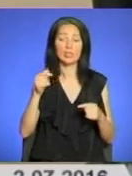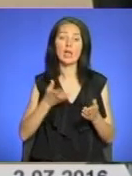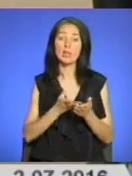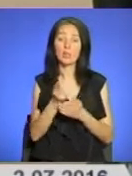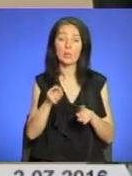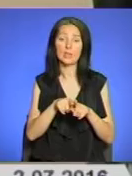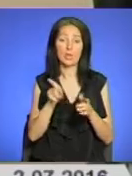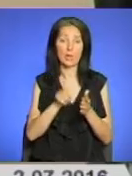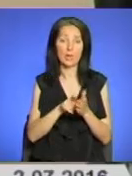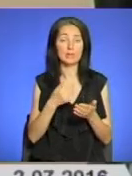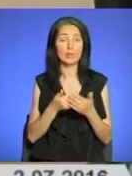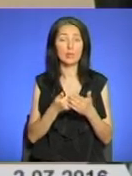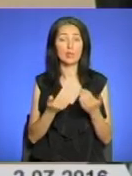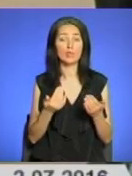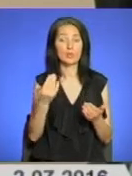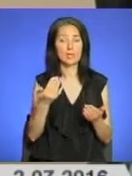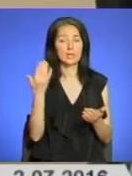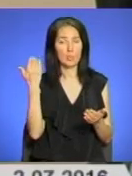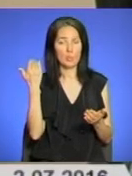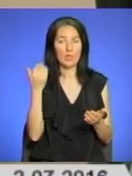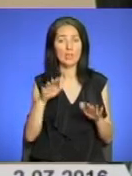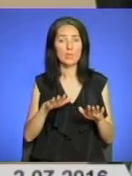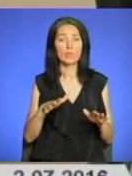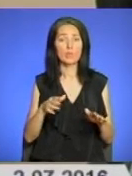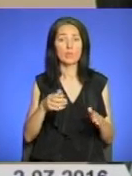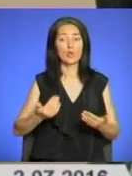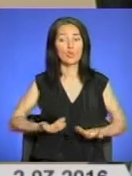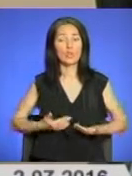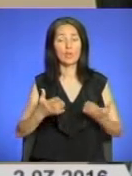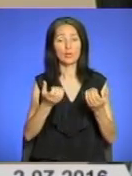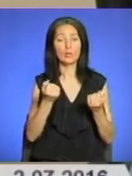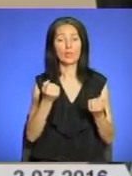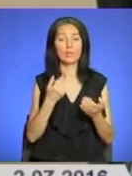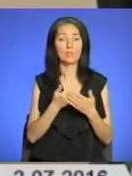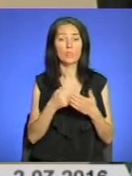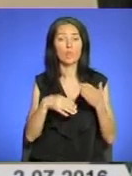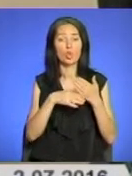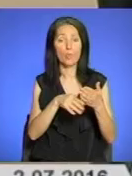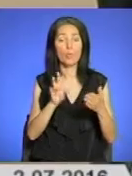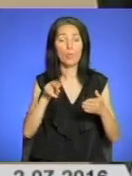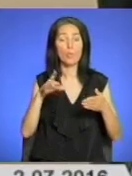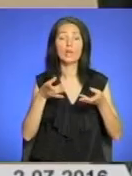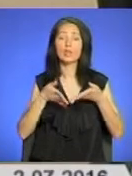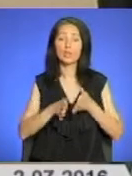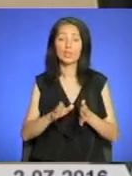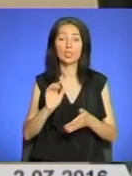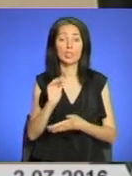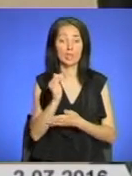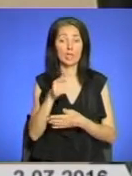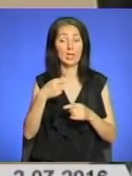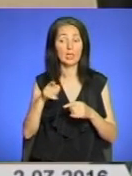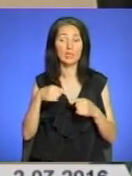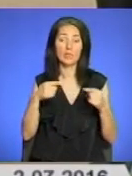пенсій. Тобто, якщо вони за попереднім місцем проживання одержували, ну, скажімо, допомогу при народженні дитини, інші